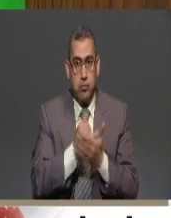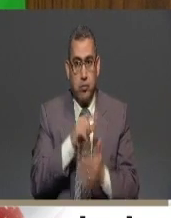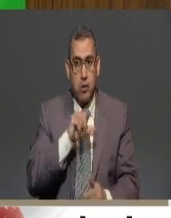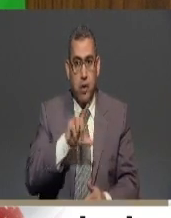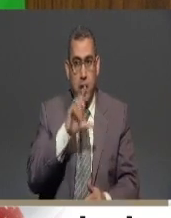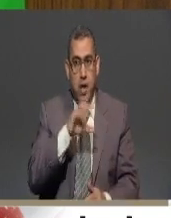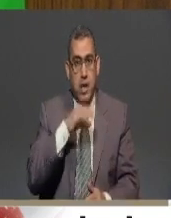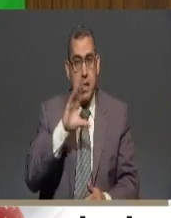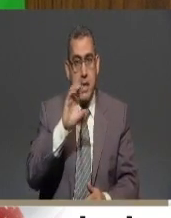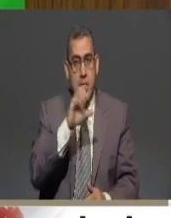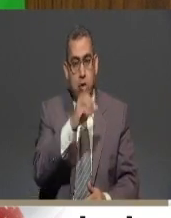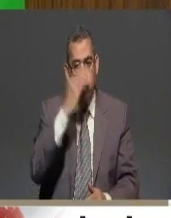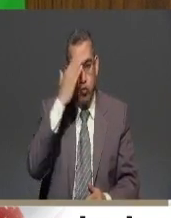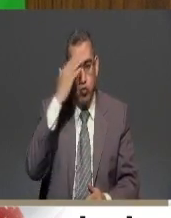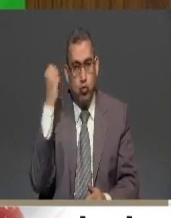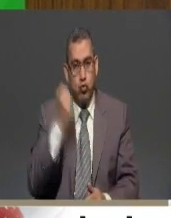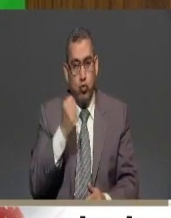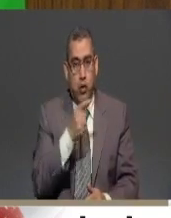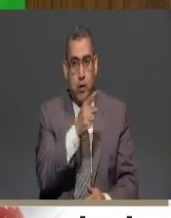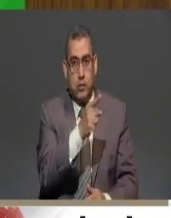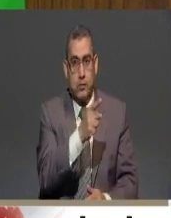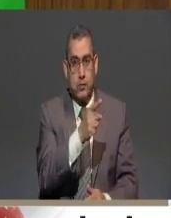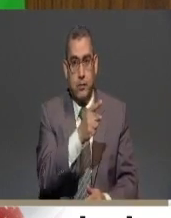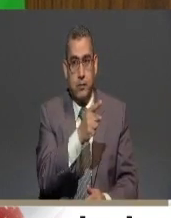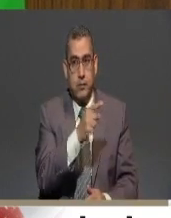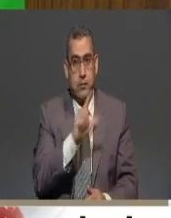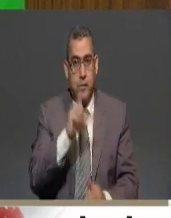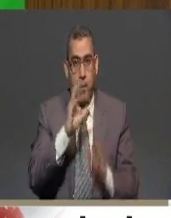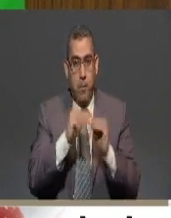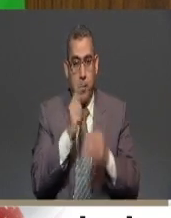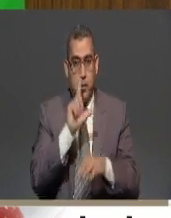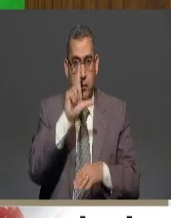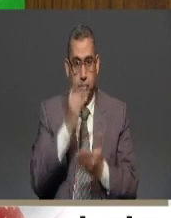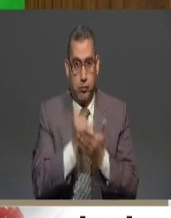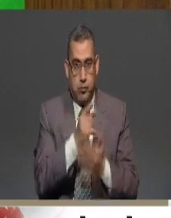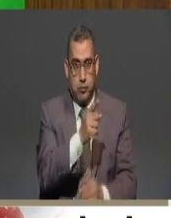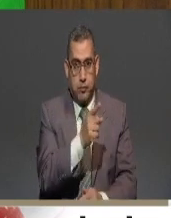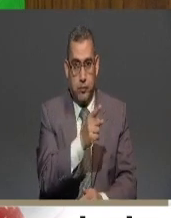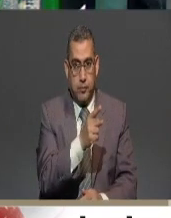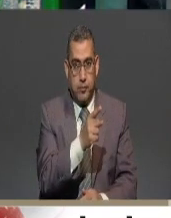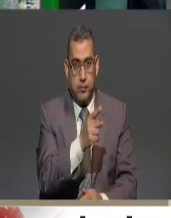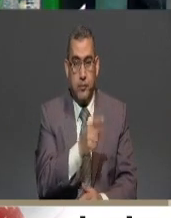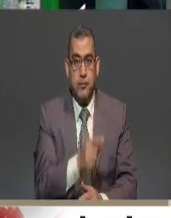الرئيس عبد الفتاح السيسي رئيس جمهورية مصر العربية